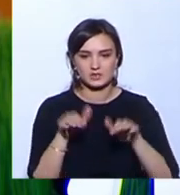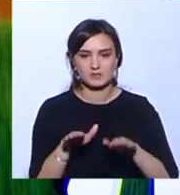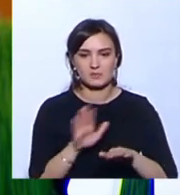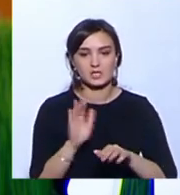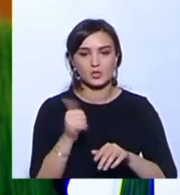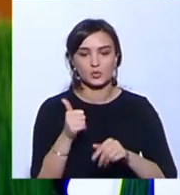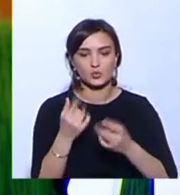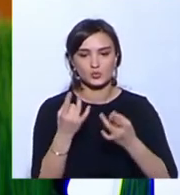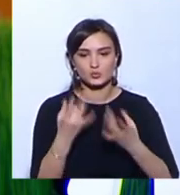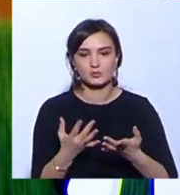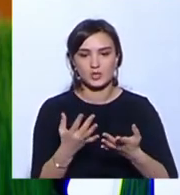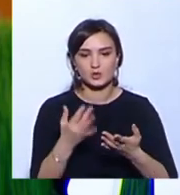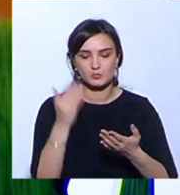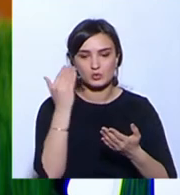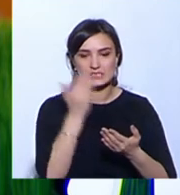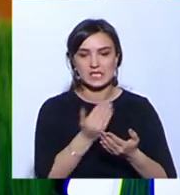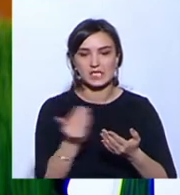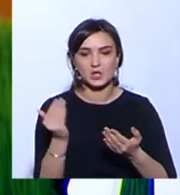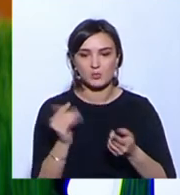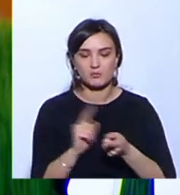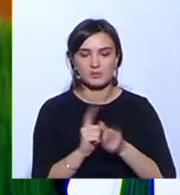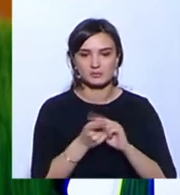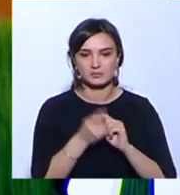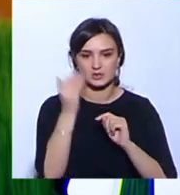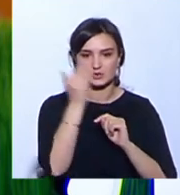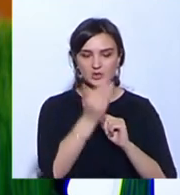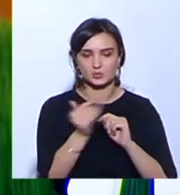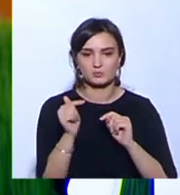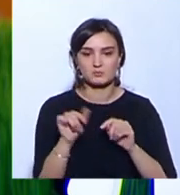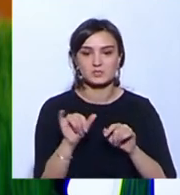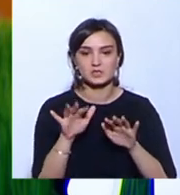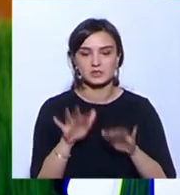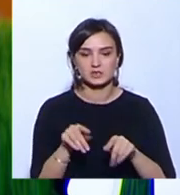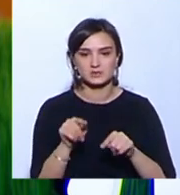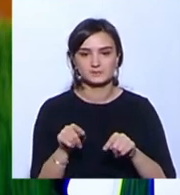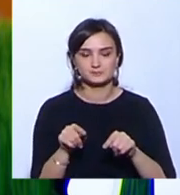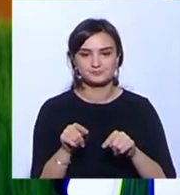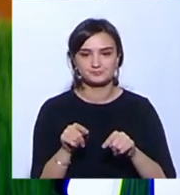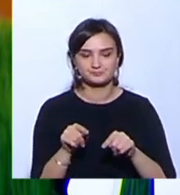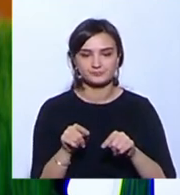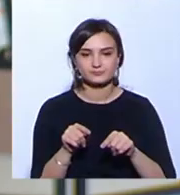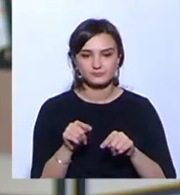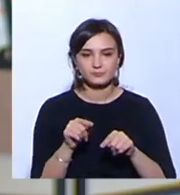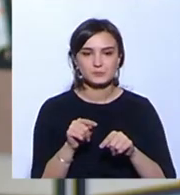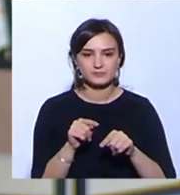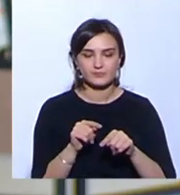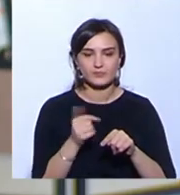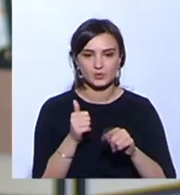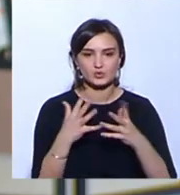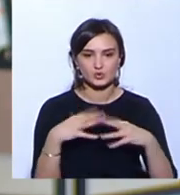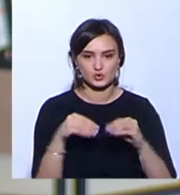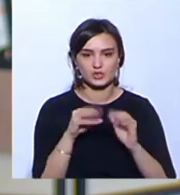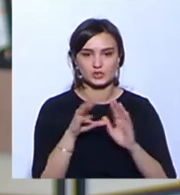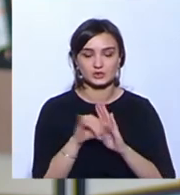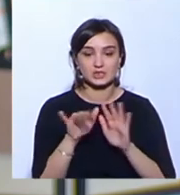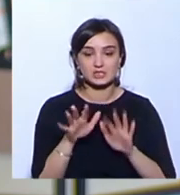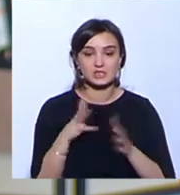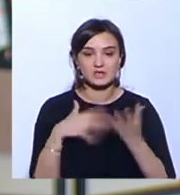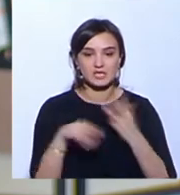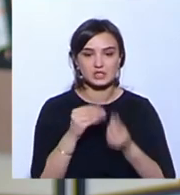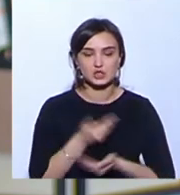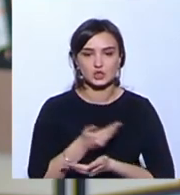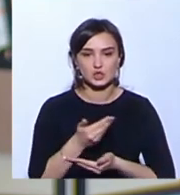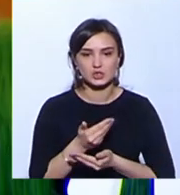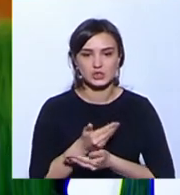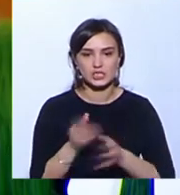არა როგორც უბრალოდ მოსახლეობამ, არამედ საზოგადოებამ, სადაც ფიქრობენ და აზროვნებენ როგორც ოჯახში, სადაც ყველა